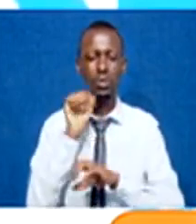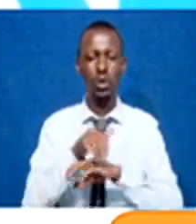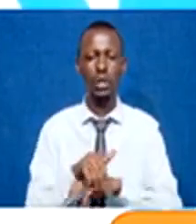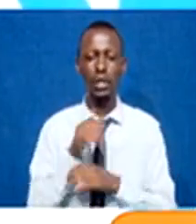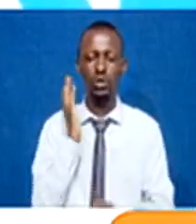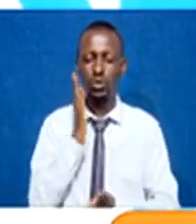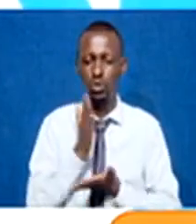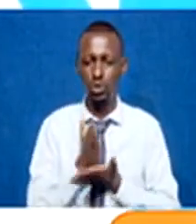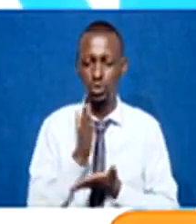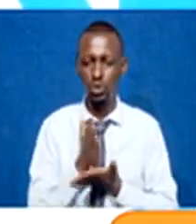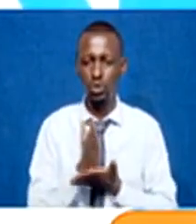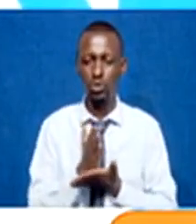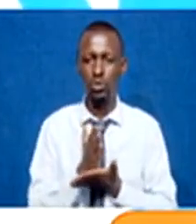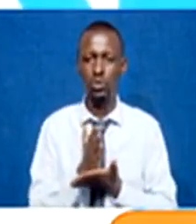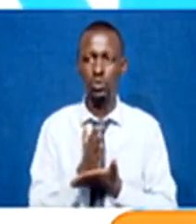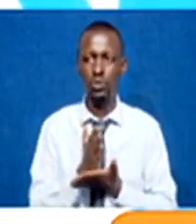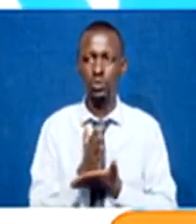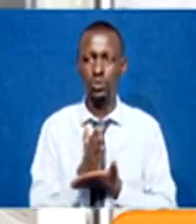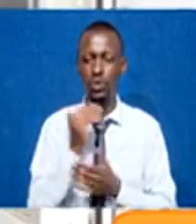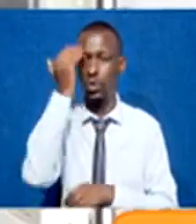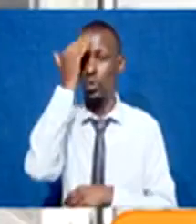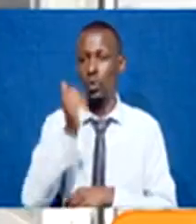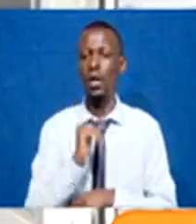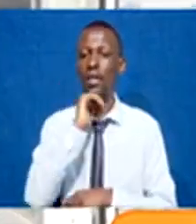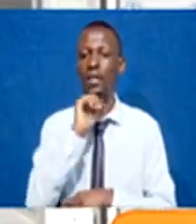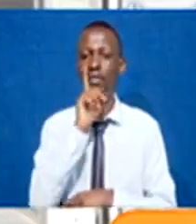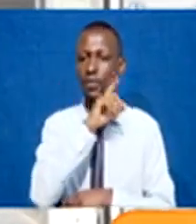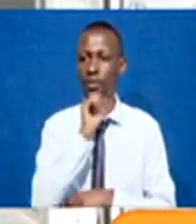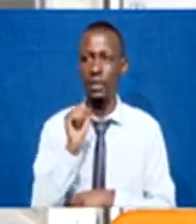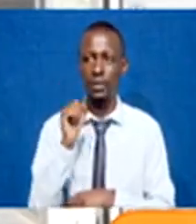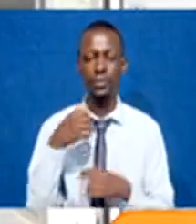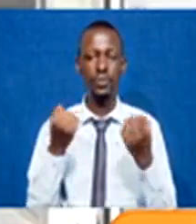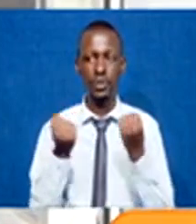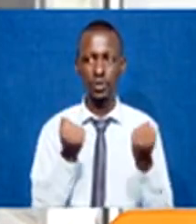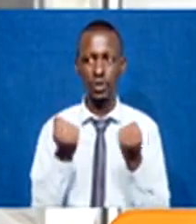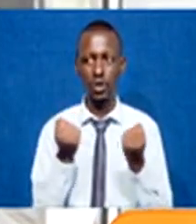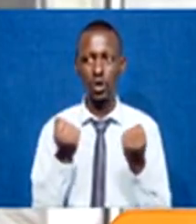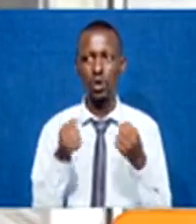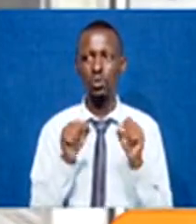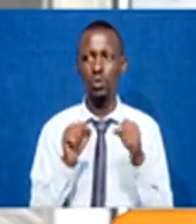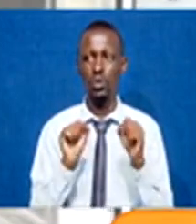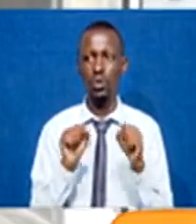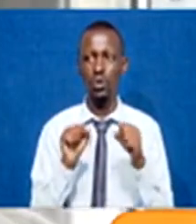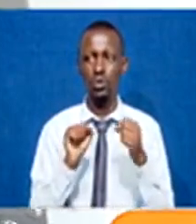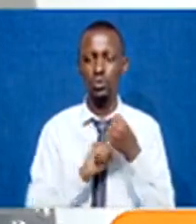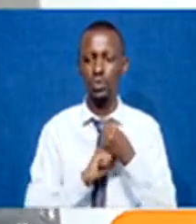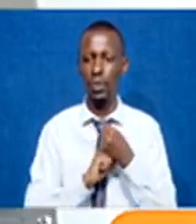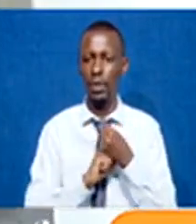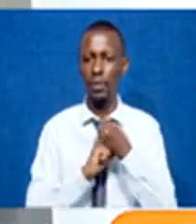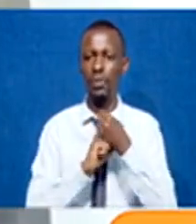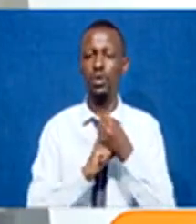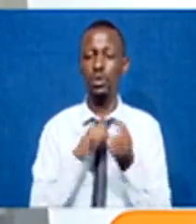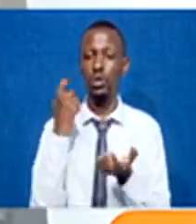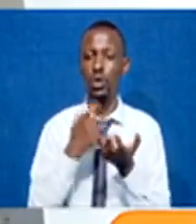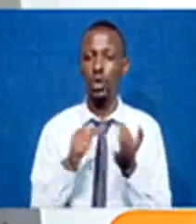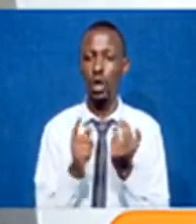actual pathogens or possible causes of death. Gari hili limefadhiliwa na wakfu wa Bill and Melinda Gates kwa kima cha